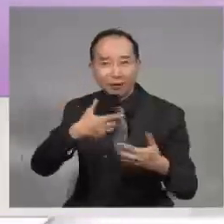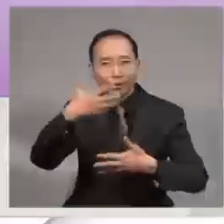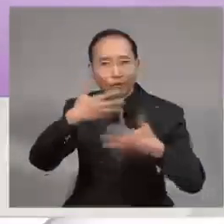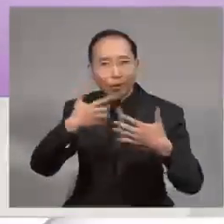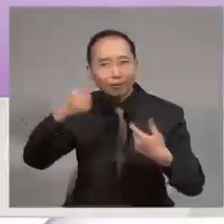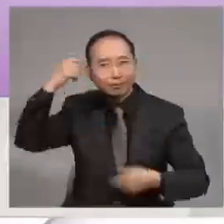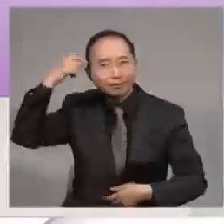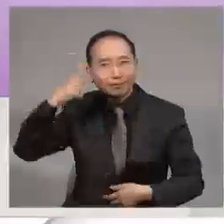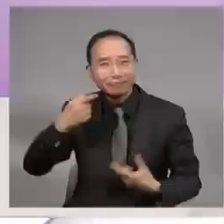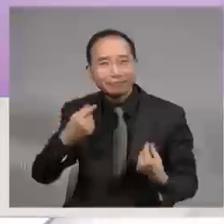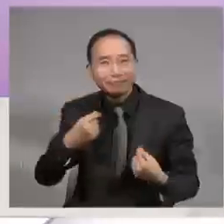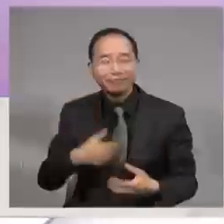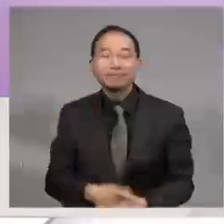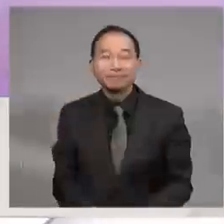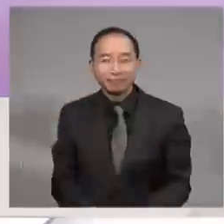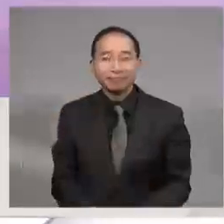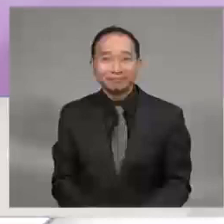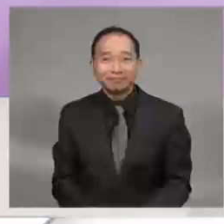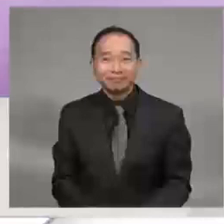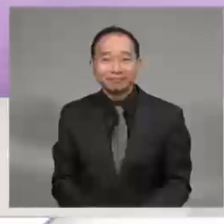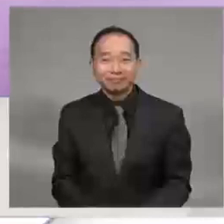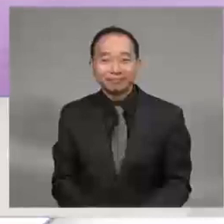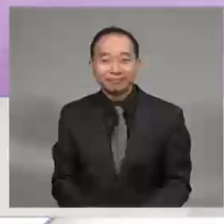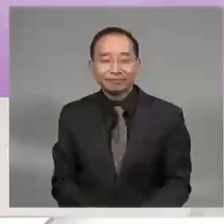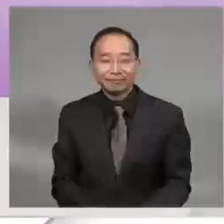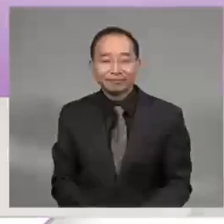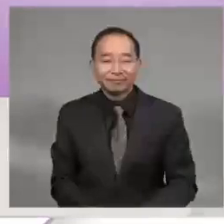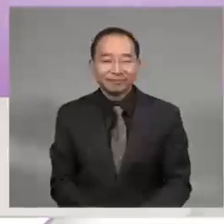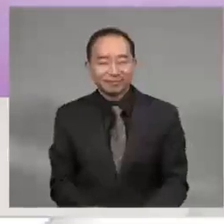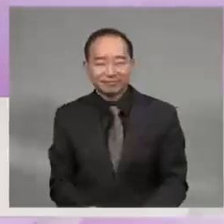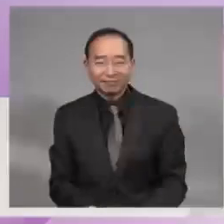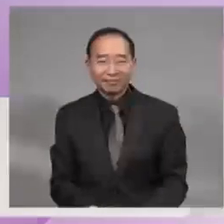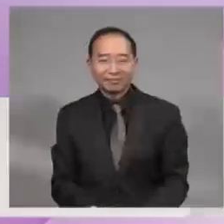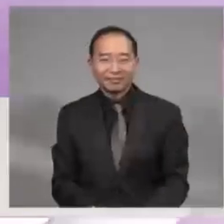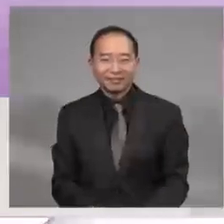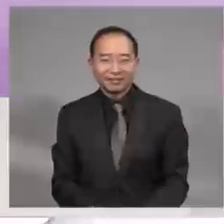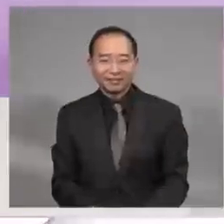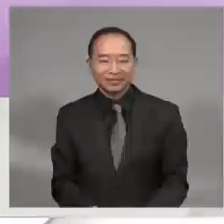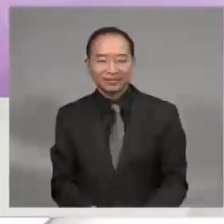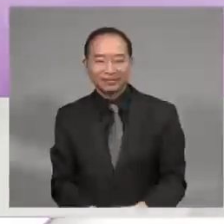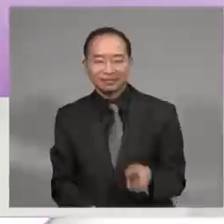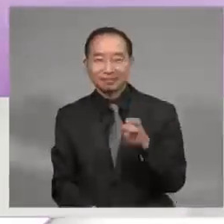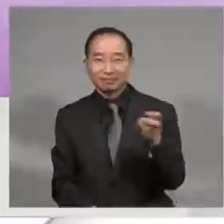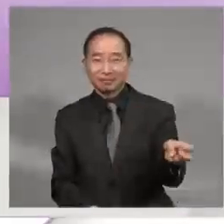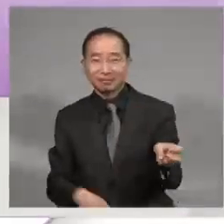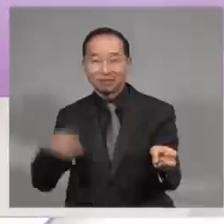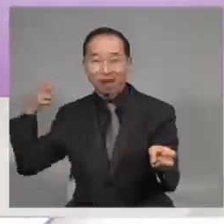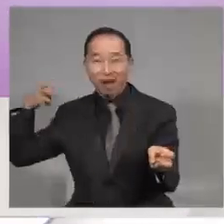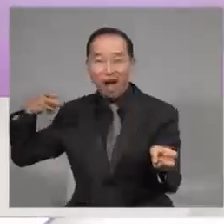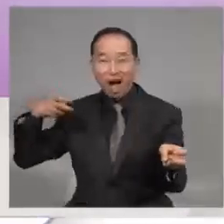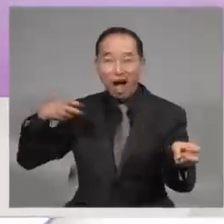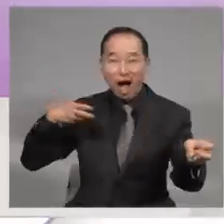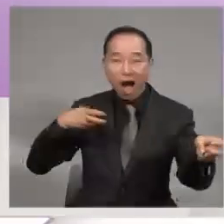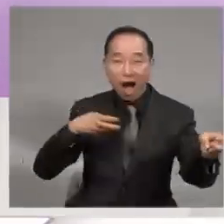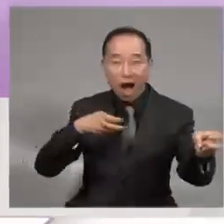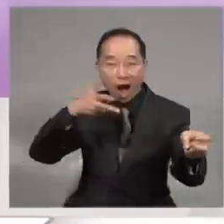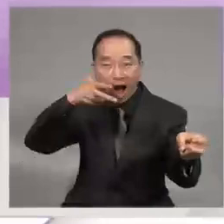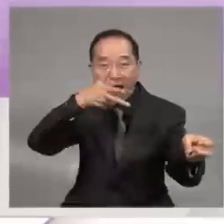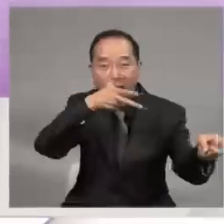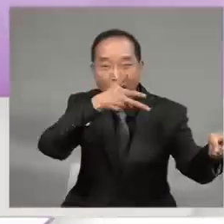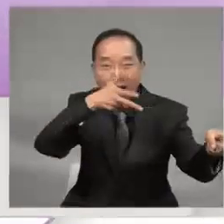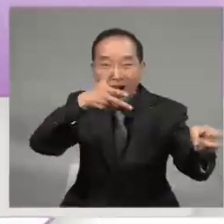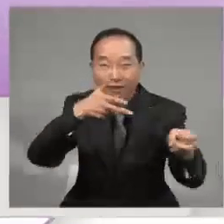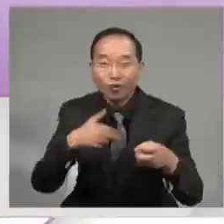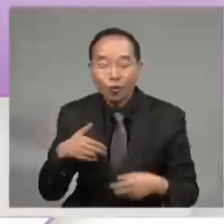그렇죠? 네. 예, 이거 뭐 인공위성 쫓내는 그런 느낌 같기도 하고 인공위성만 띄우지 않았던 분이 저희가 직접 저렇게 이송